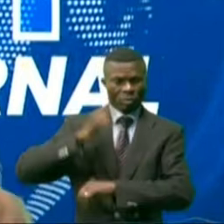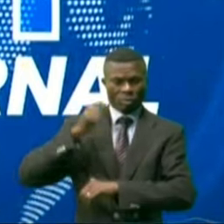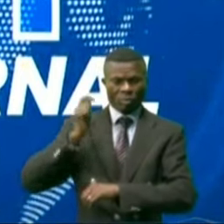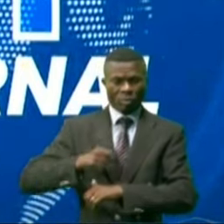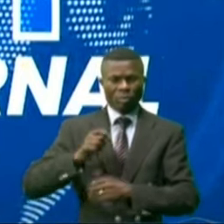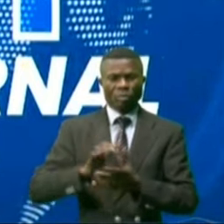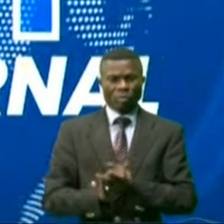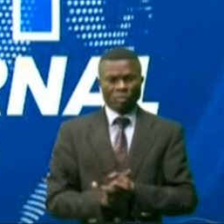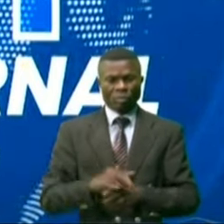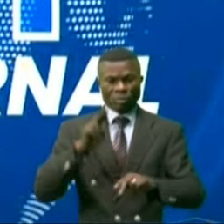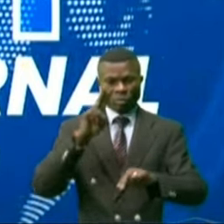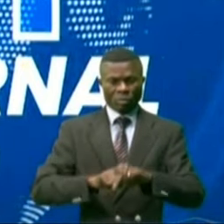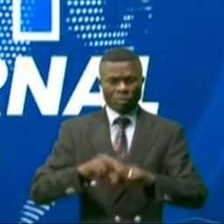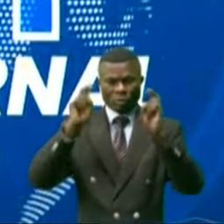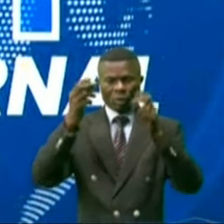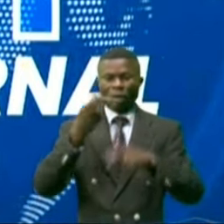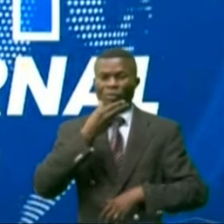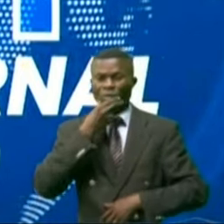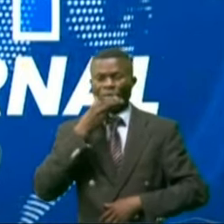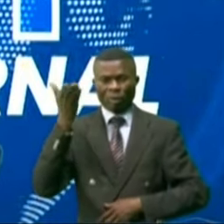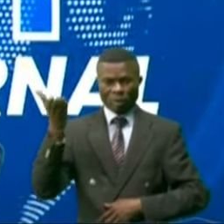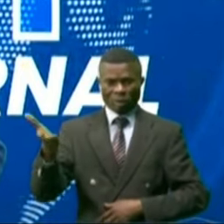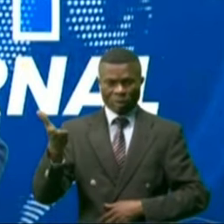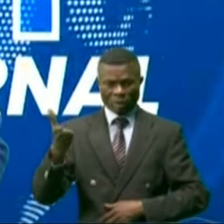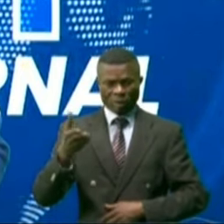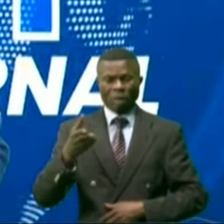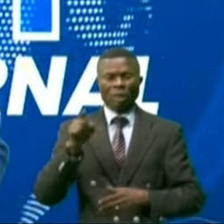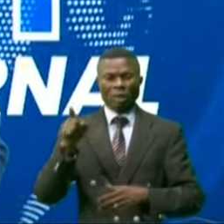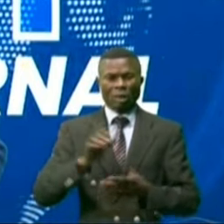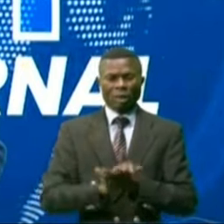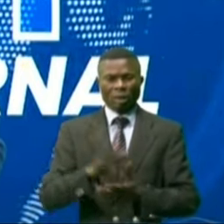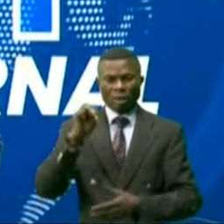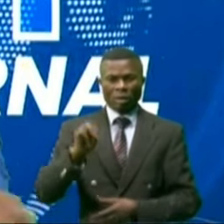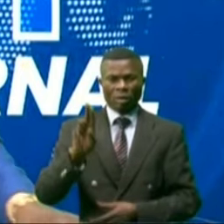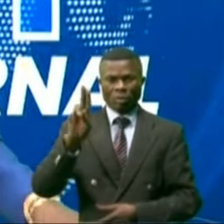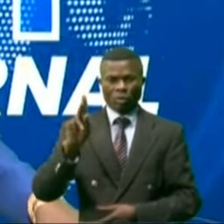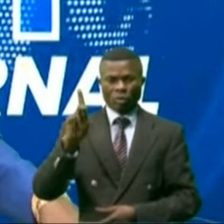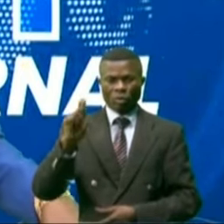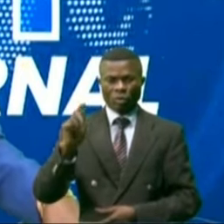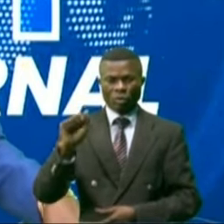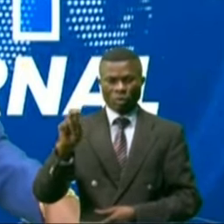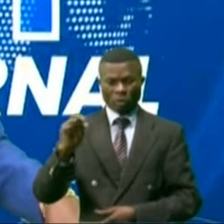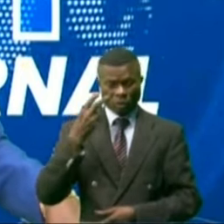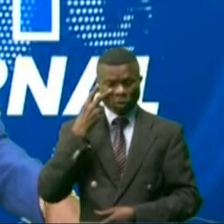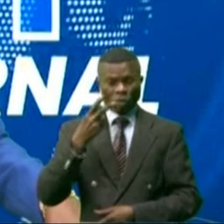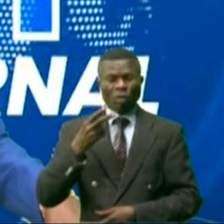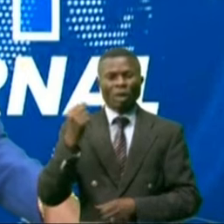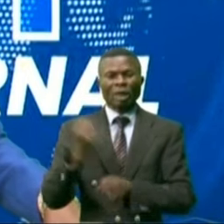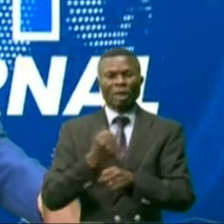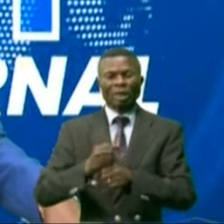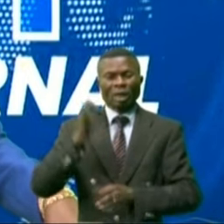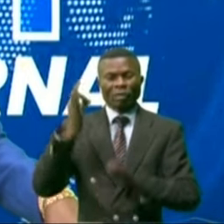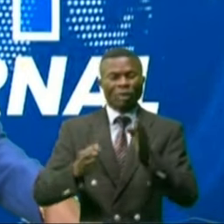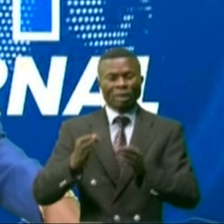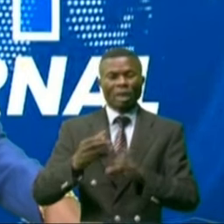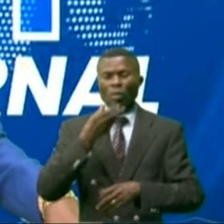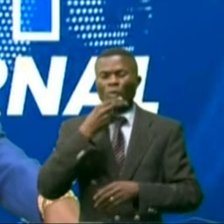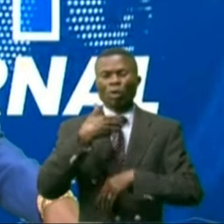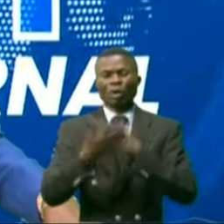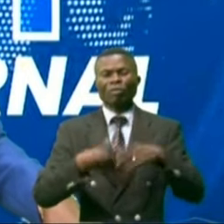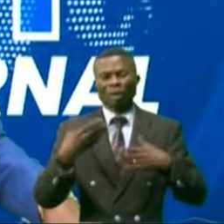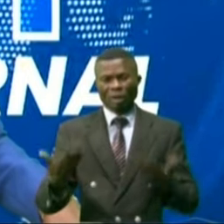garde des Sceaux séjourne dans la ville de Mbujimayi. Constant Mutamba est allé inspecter le fonctionnement de la justice. Une occasion pour